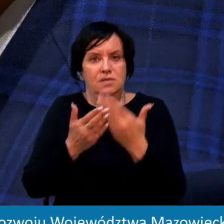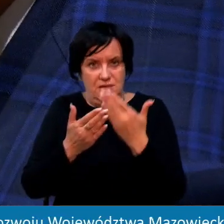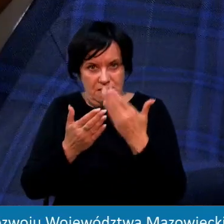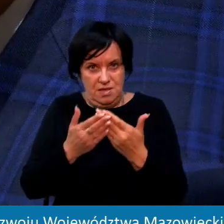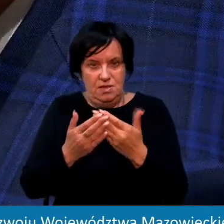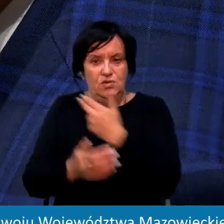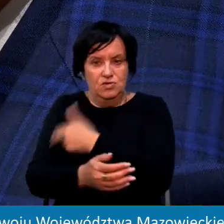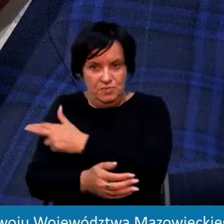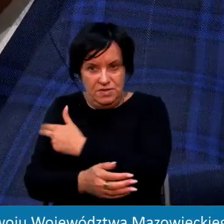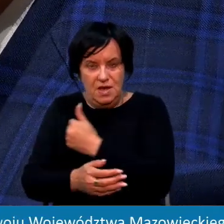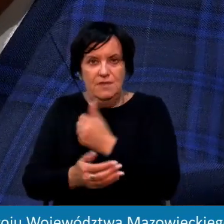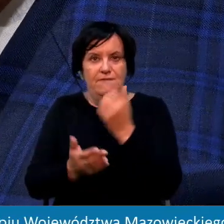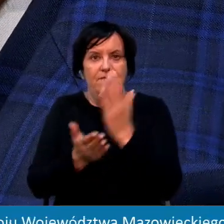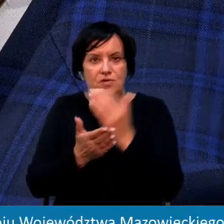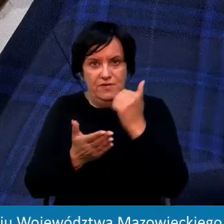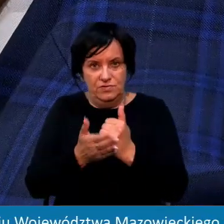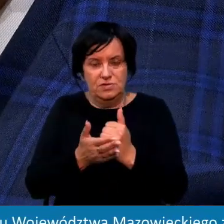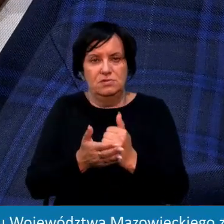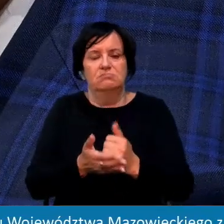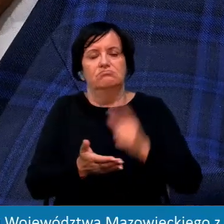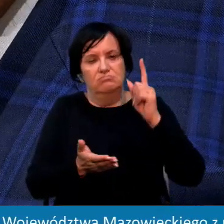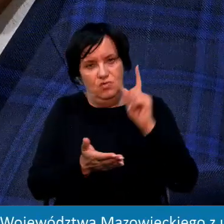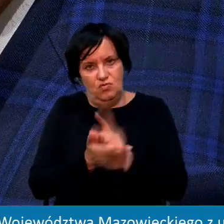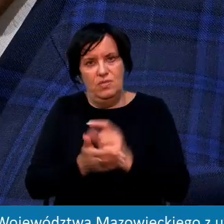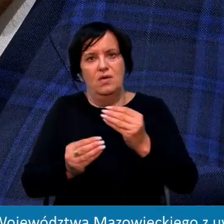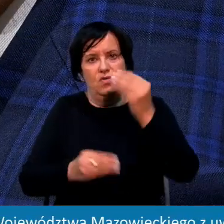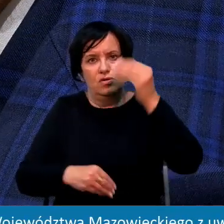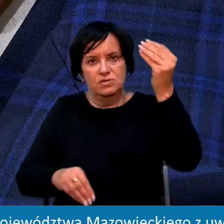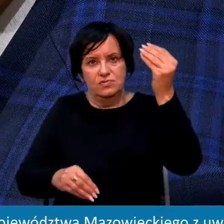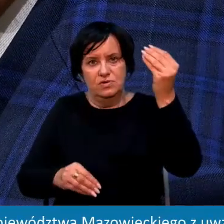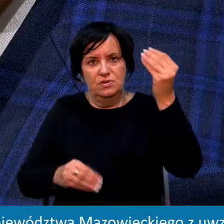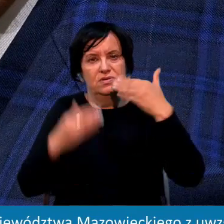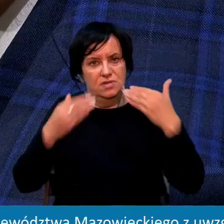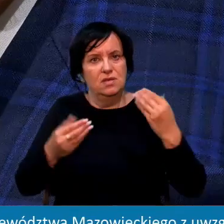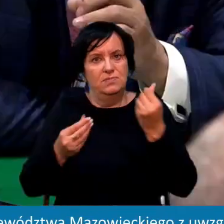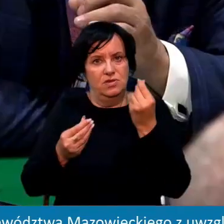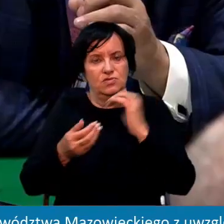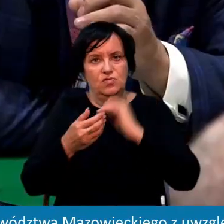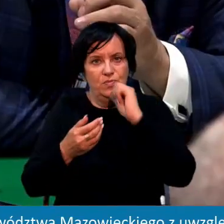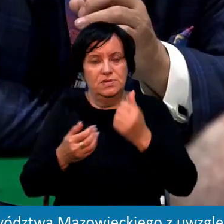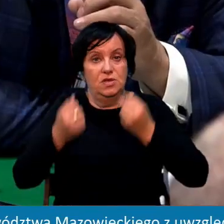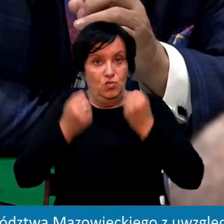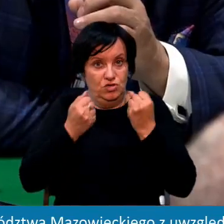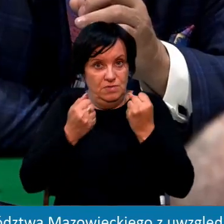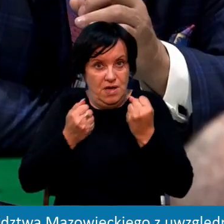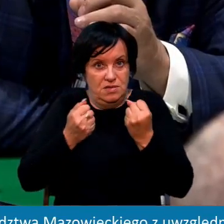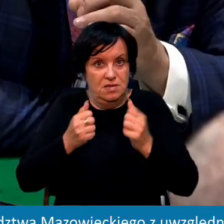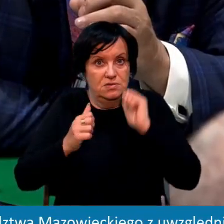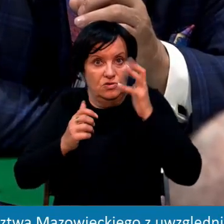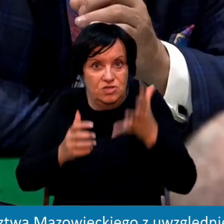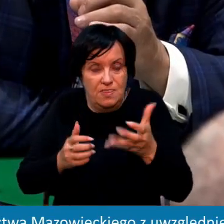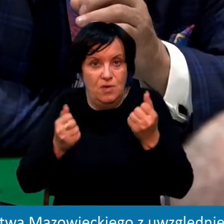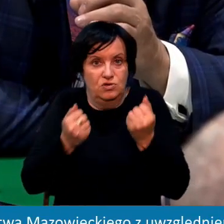w tym dla wojewódzkiego szpitala, szansę rozwoju i szansę utrzymania takiego szpitala.